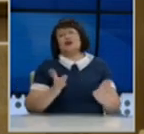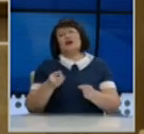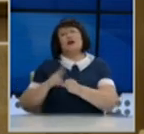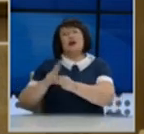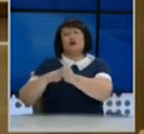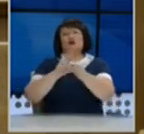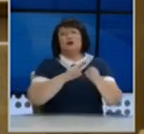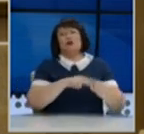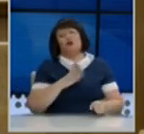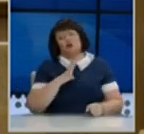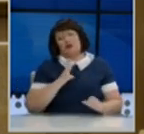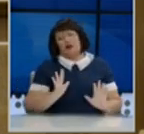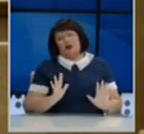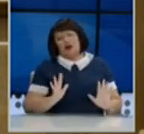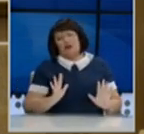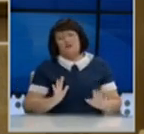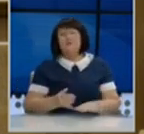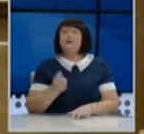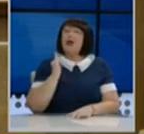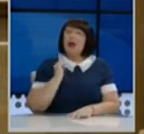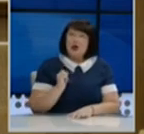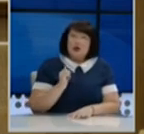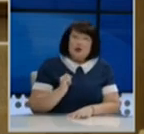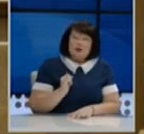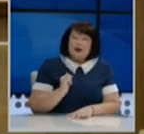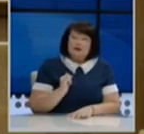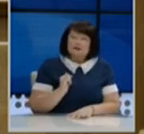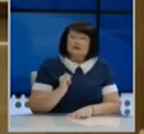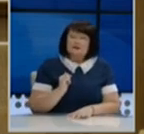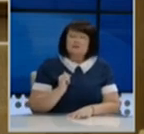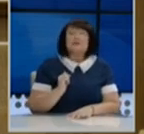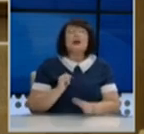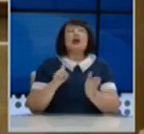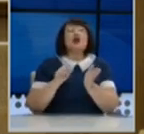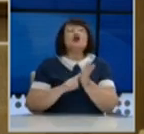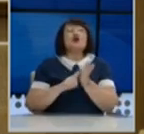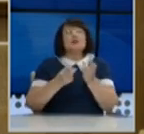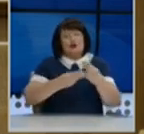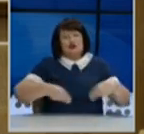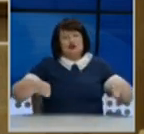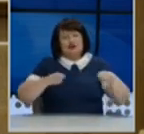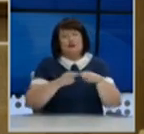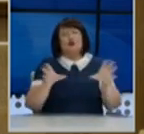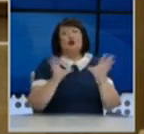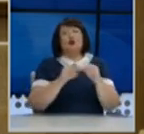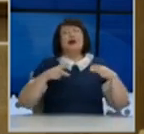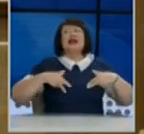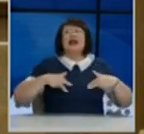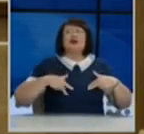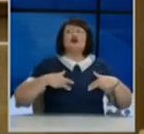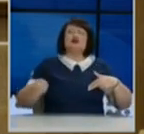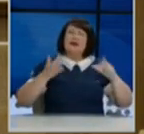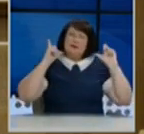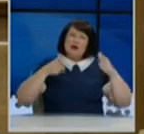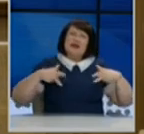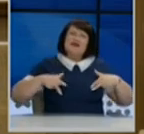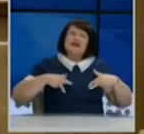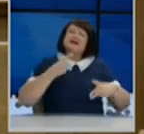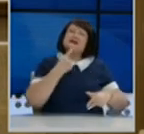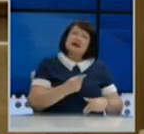θύματα, που ακόμη το νομικό συμβούλιο του κράτους επί της κυβέρνησής σας λέει